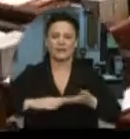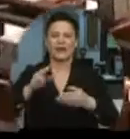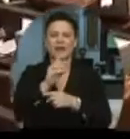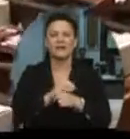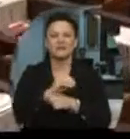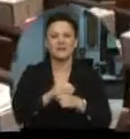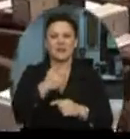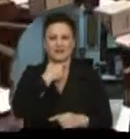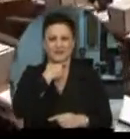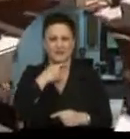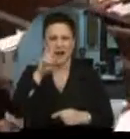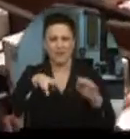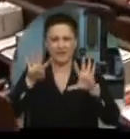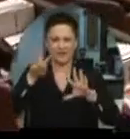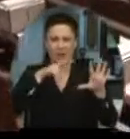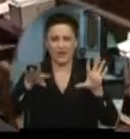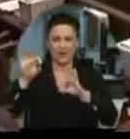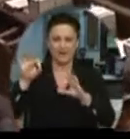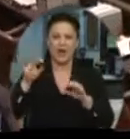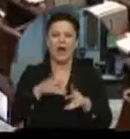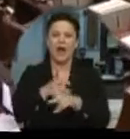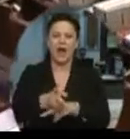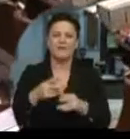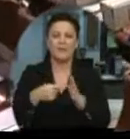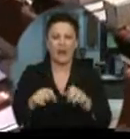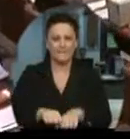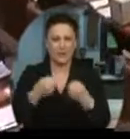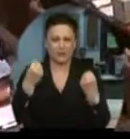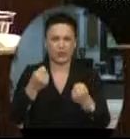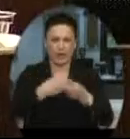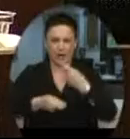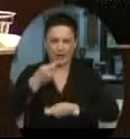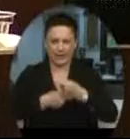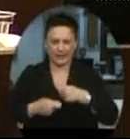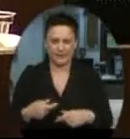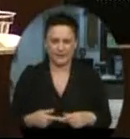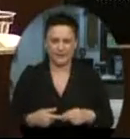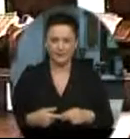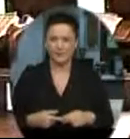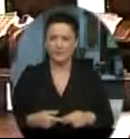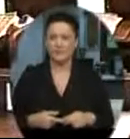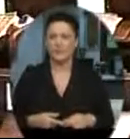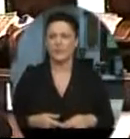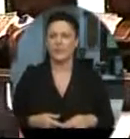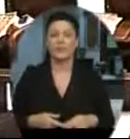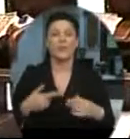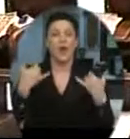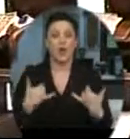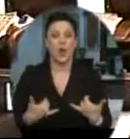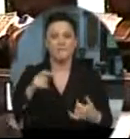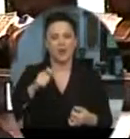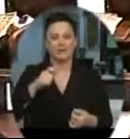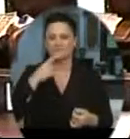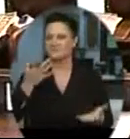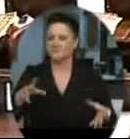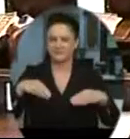2009 ו-2010 עבר נוכח פריצת המשבר הכלכלי העולמי וצו השעה. איתן כבל. היום נתנה הכנסת אור ירוק